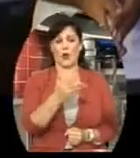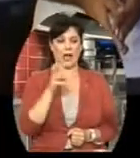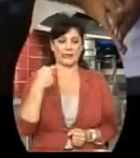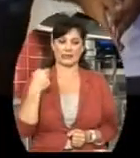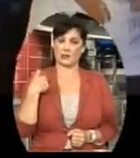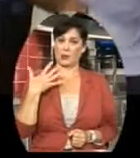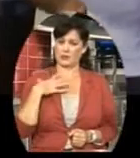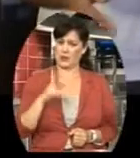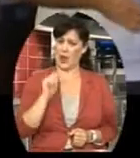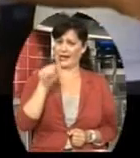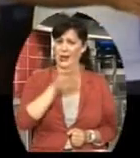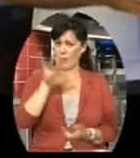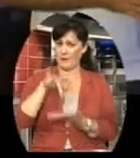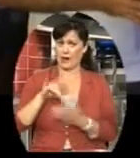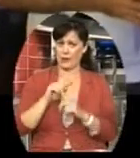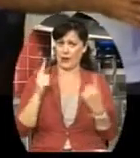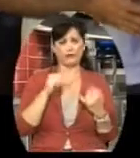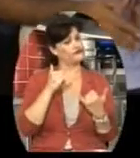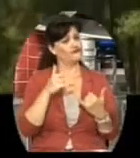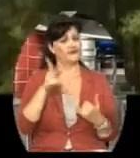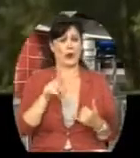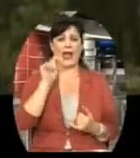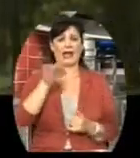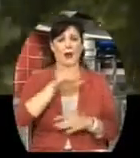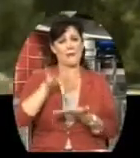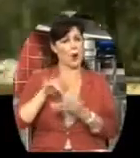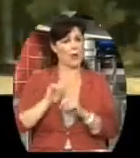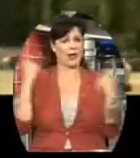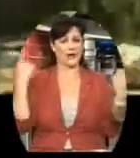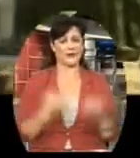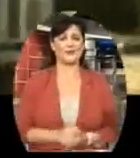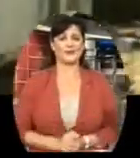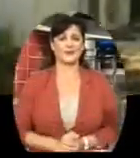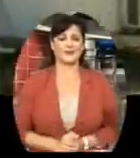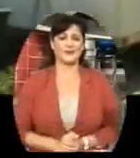מקום אחר. נכון, אתה תוכל להגיע לכל מקום אחר.